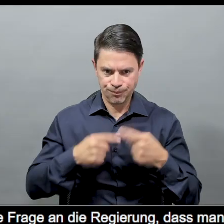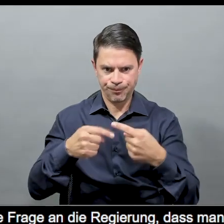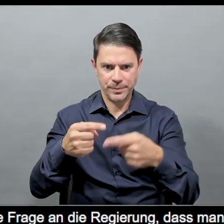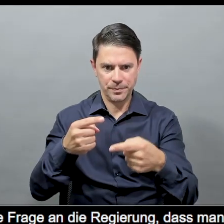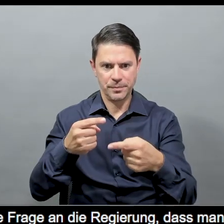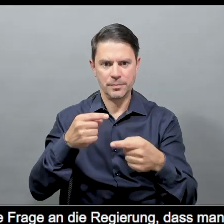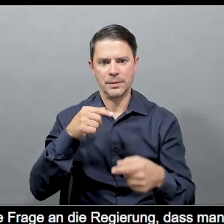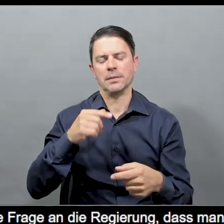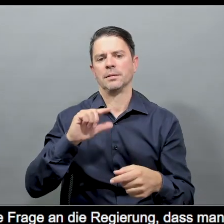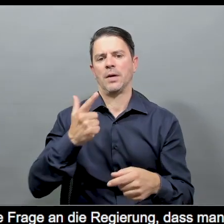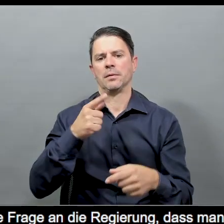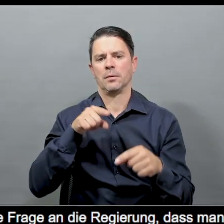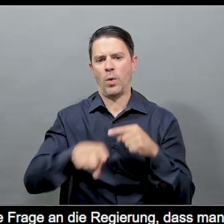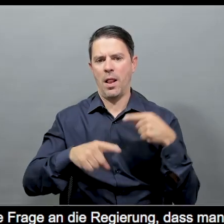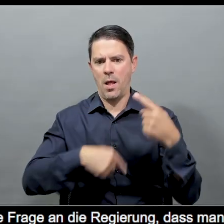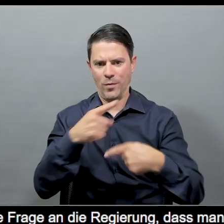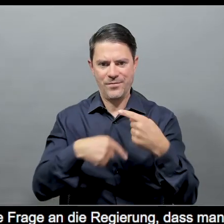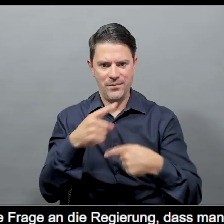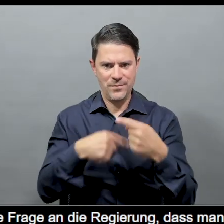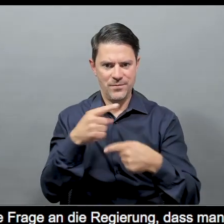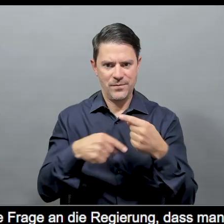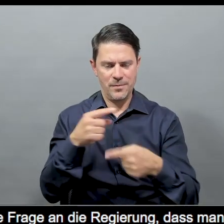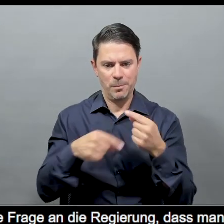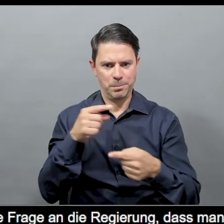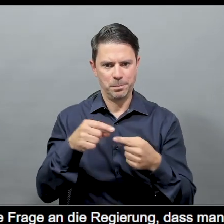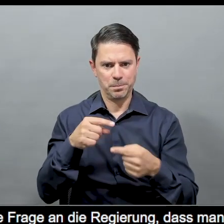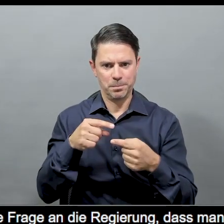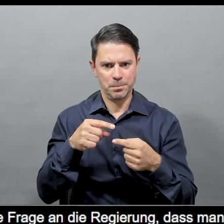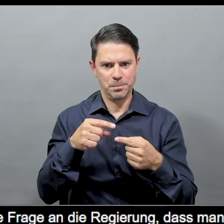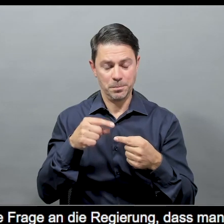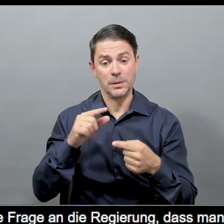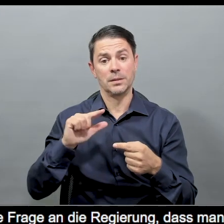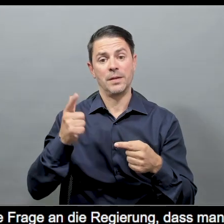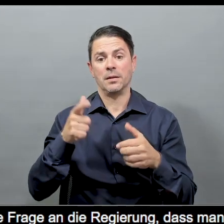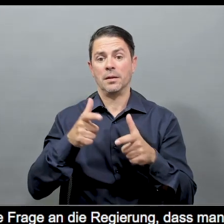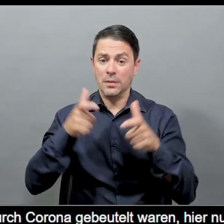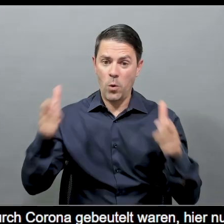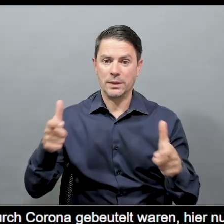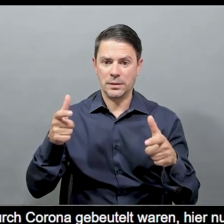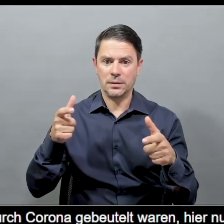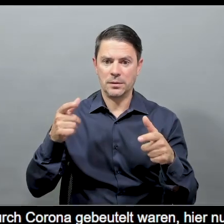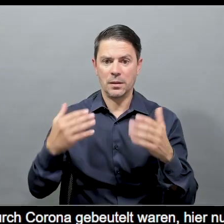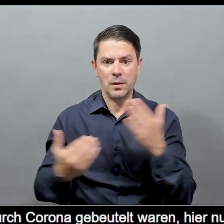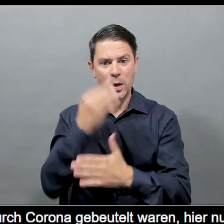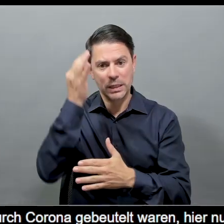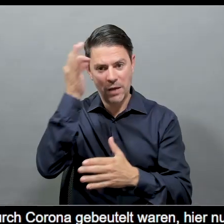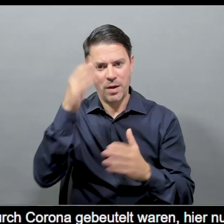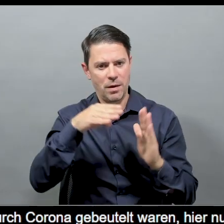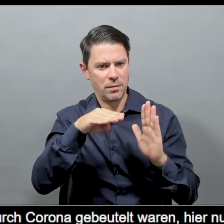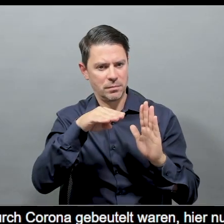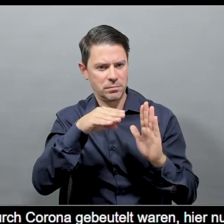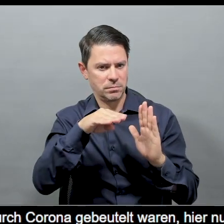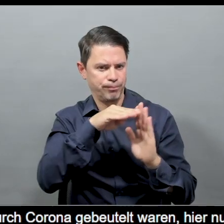Nachlauf oder im Gleichklang mit dem Bayerischen Hochschulinnovationsgesetz. Das heißt, das zweite große Innovationsvorhaben,